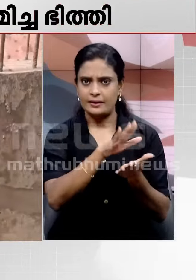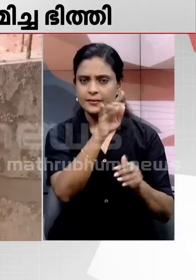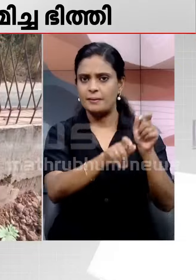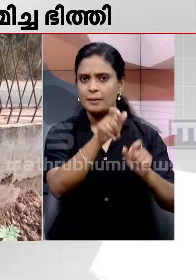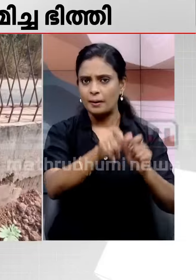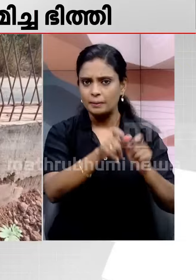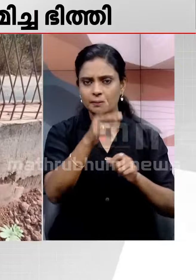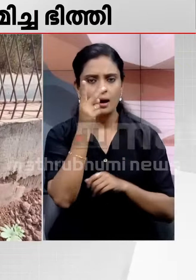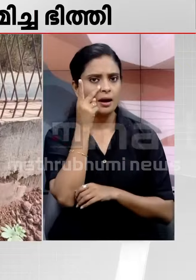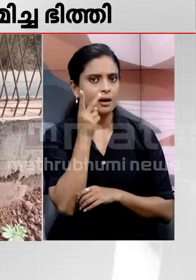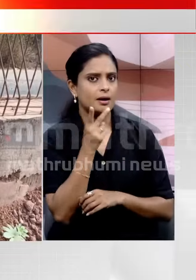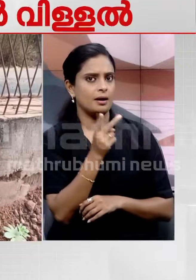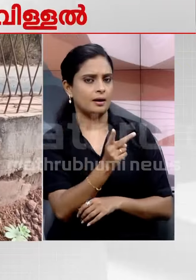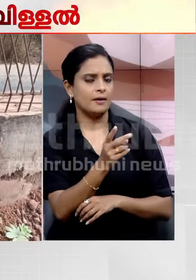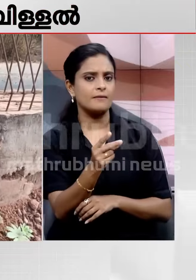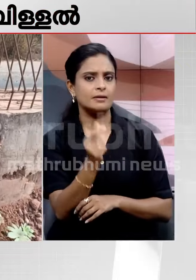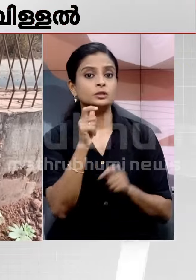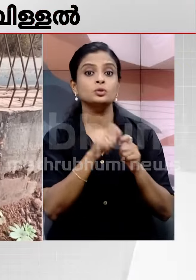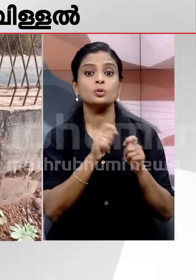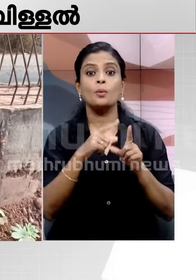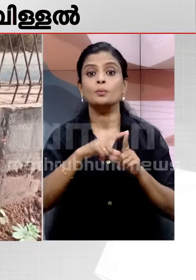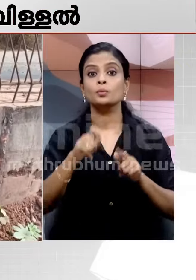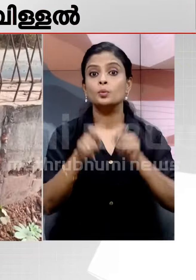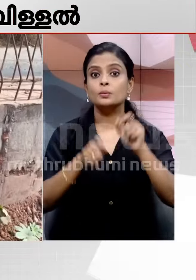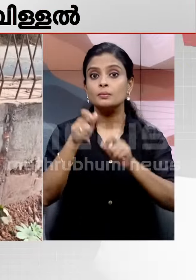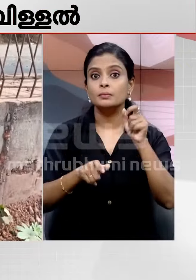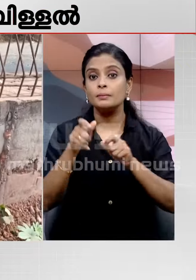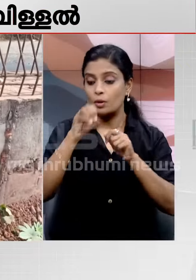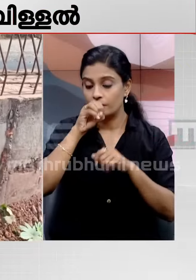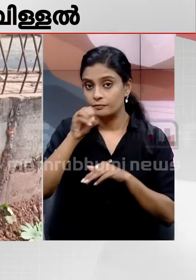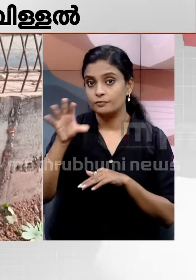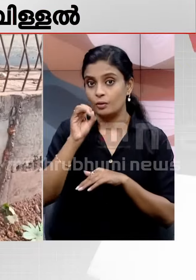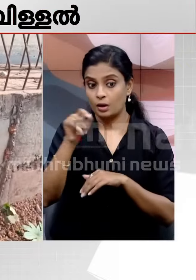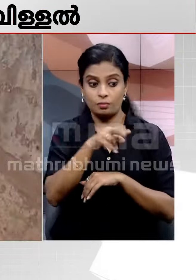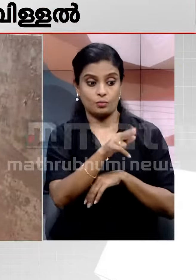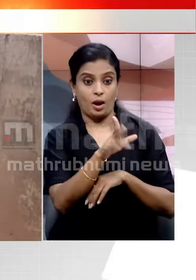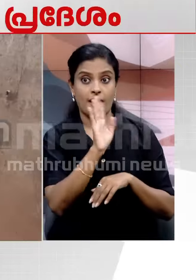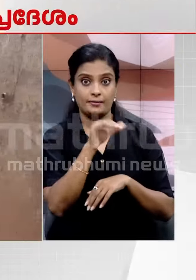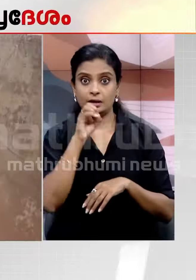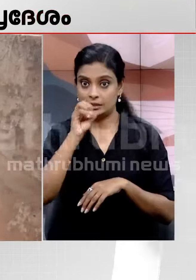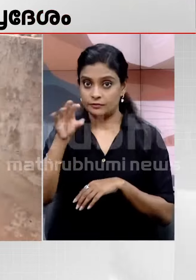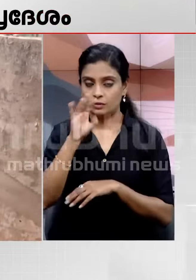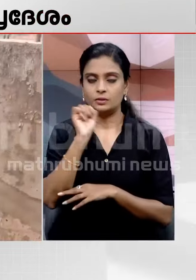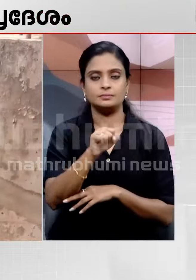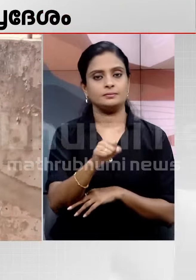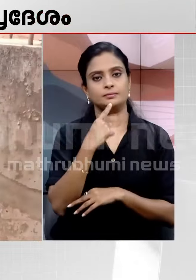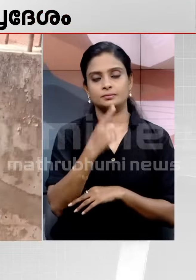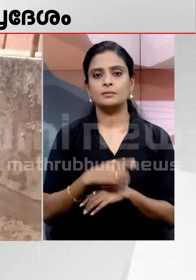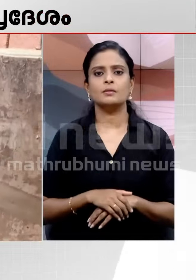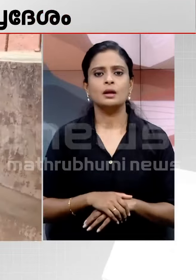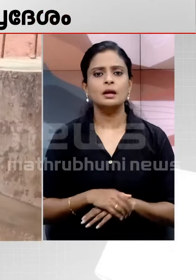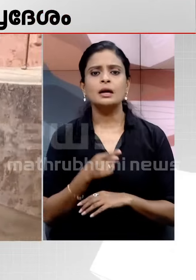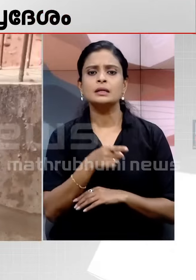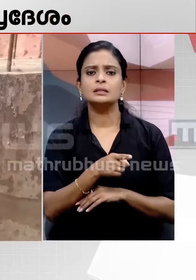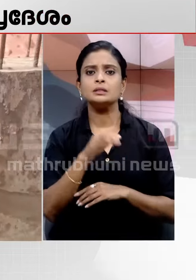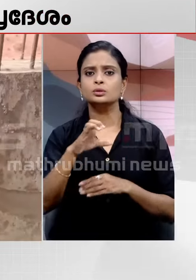അത് പെടുകയും ദേശീയപാത അവിടെ ജോലി ചെയ്യുന്ന ആളുകളിലേക്ക് അതിൻ്റെ വിവരം എത്തിച്ചിട്ടുമുണ്ട് എന്നാണ് പറയുന്നത്. ഇത്